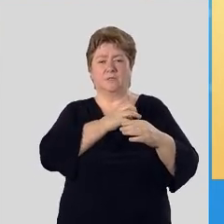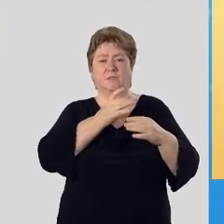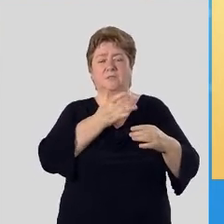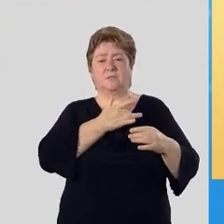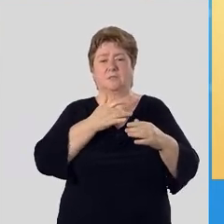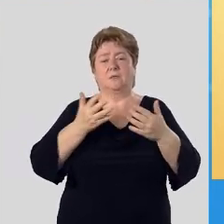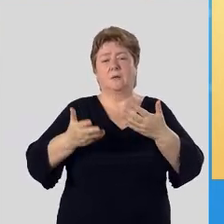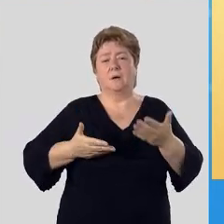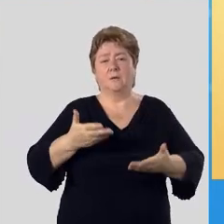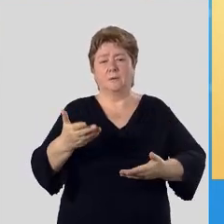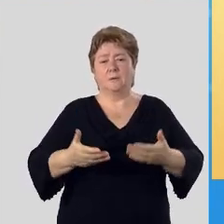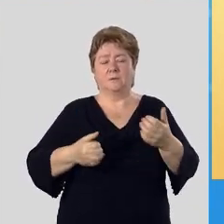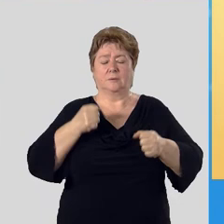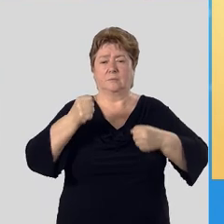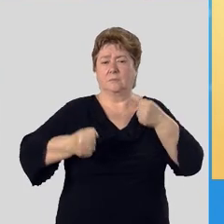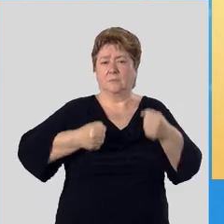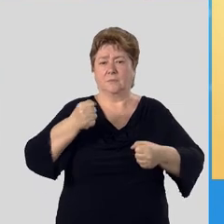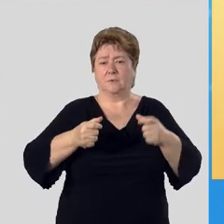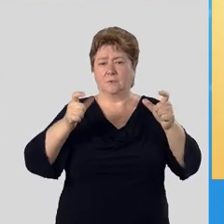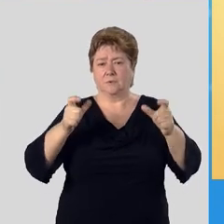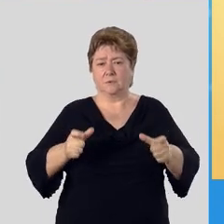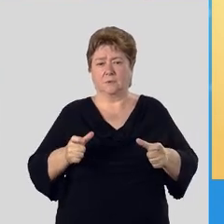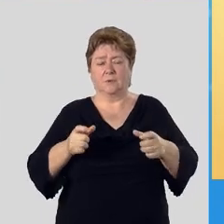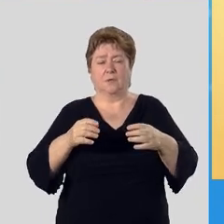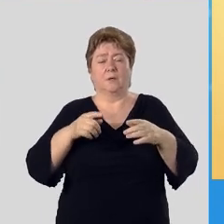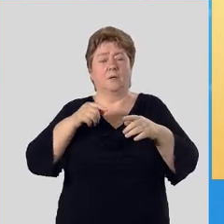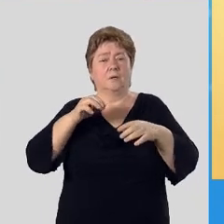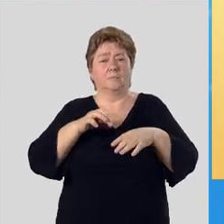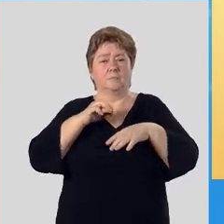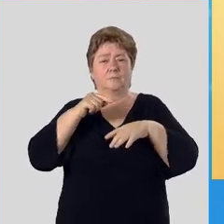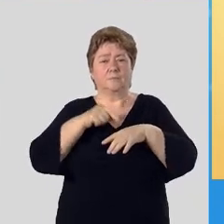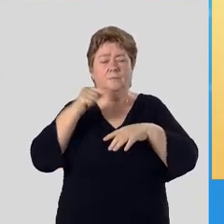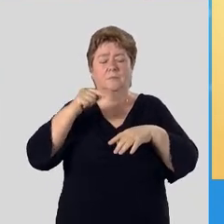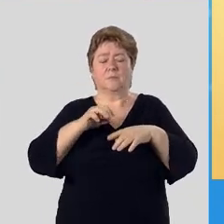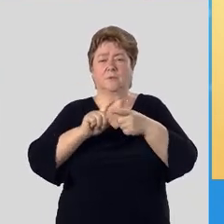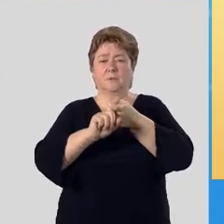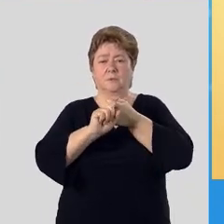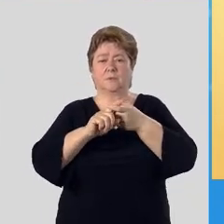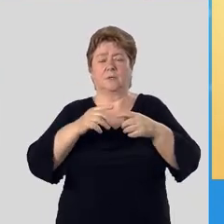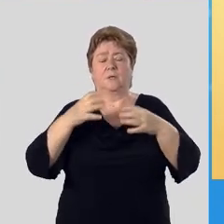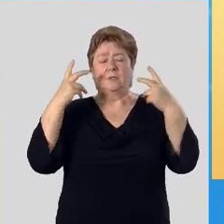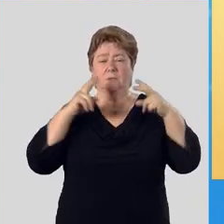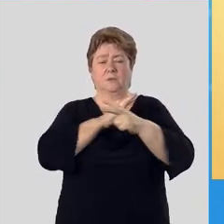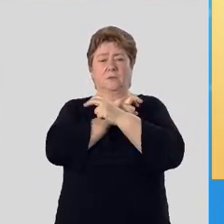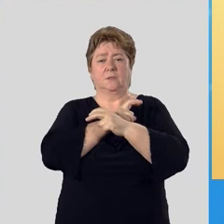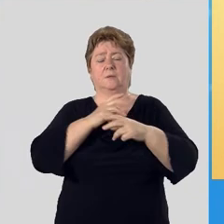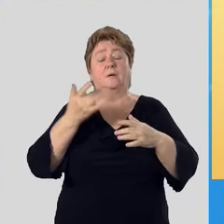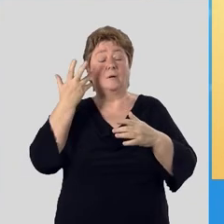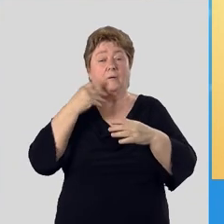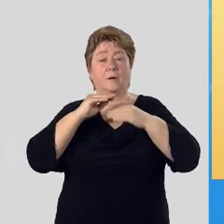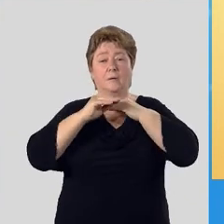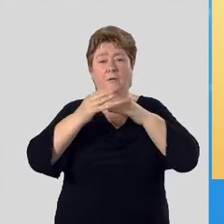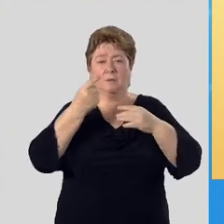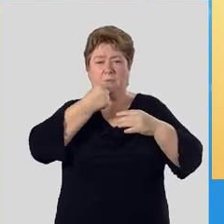При ходьбе или беге задействуются скелетные мышцы. При глотании пищи работают